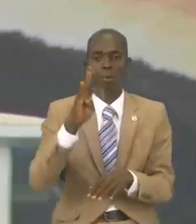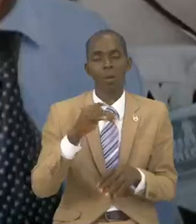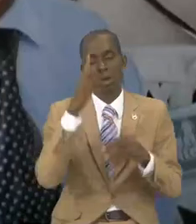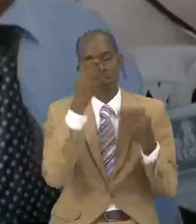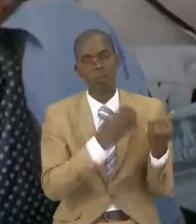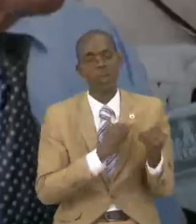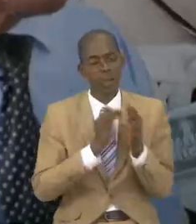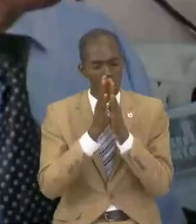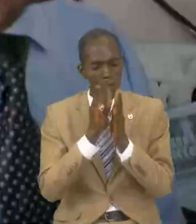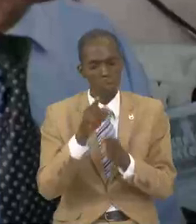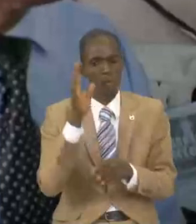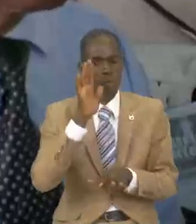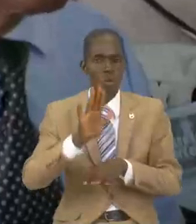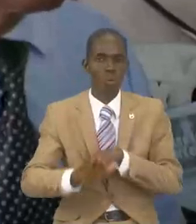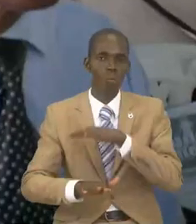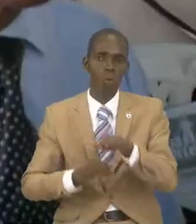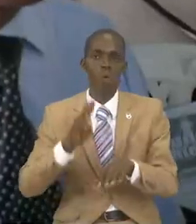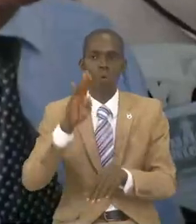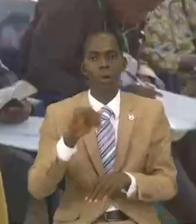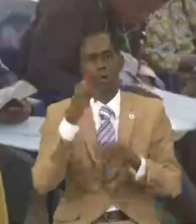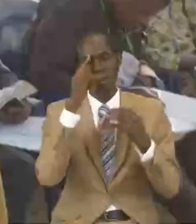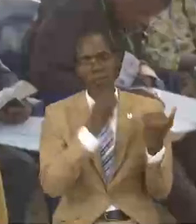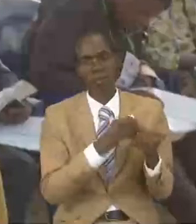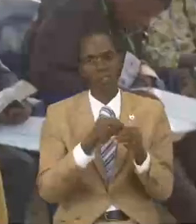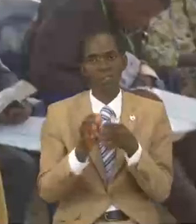Je prie que tu marches par la foi.